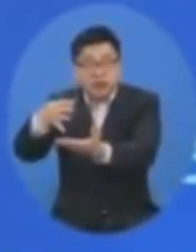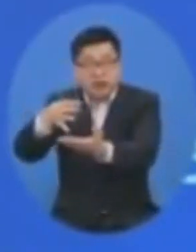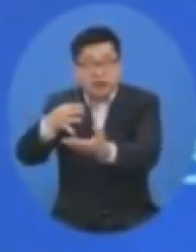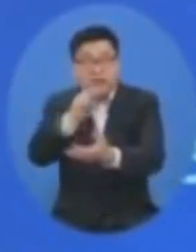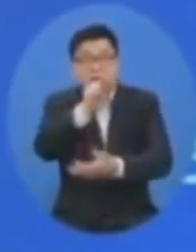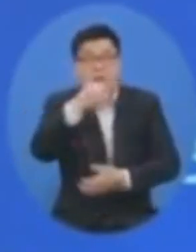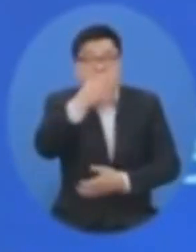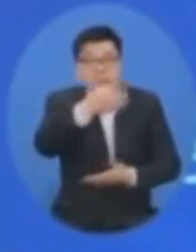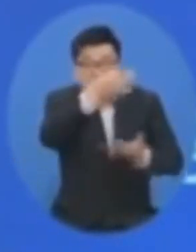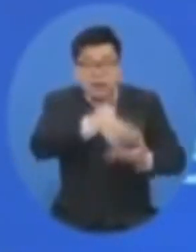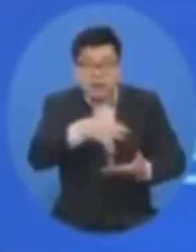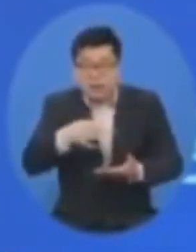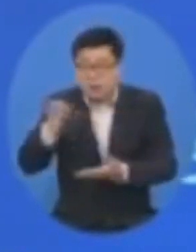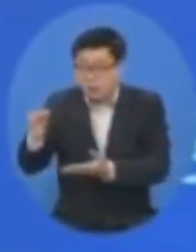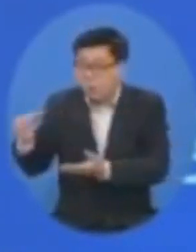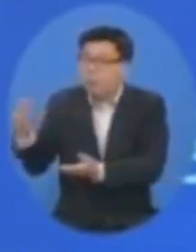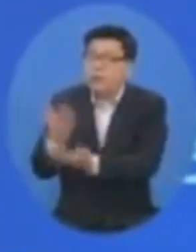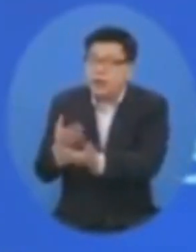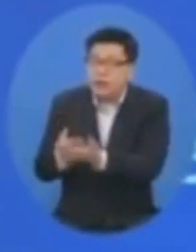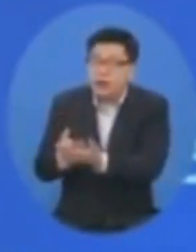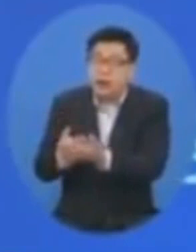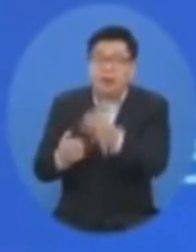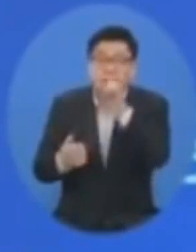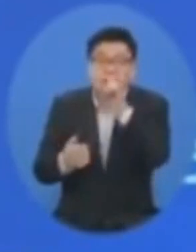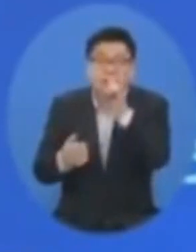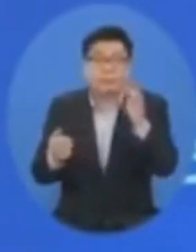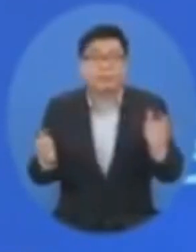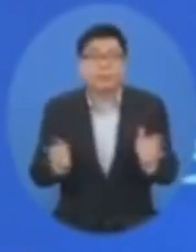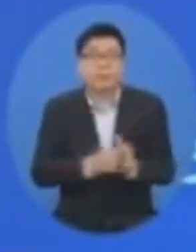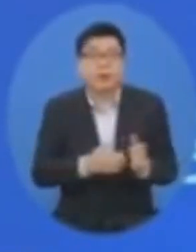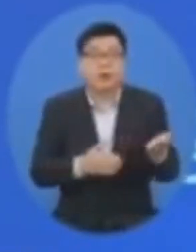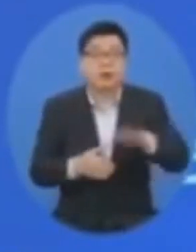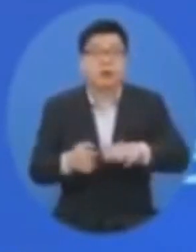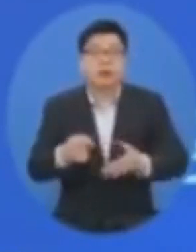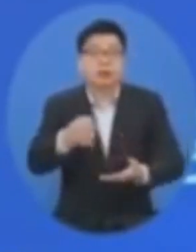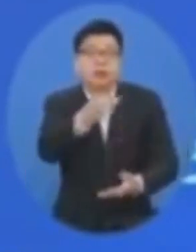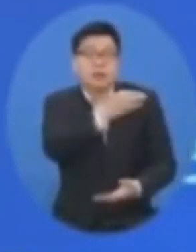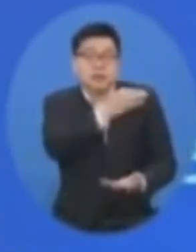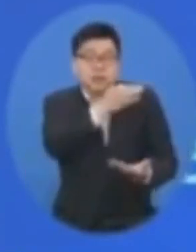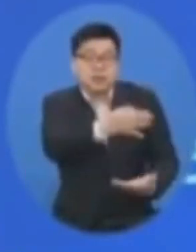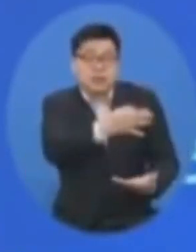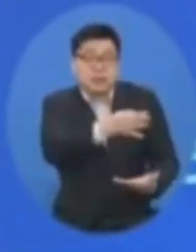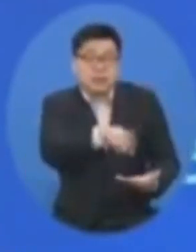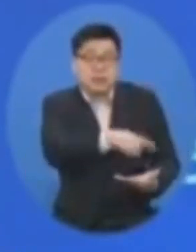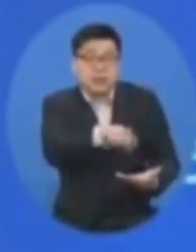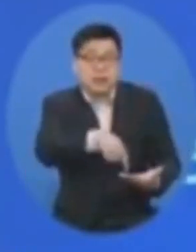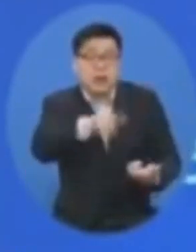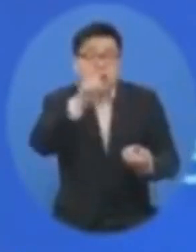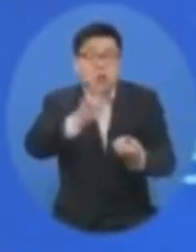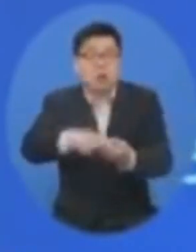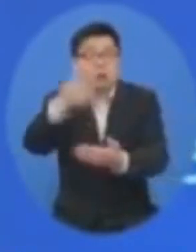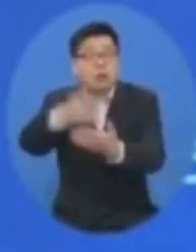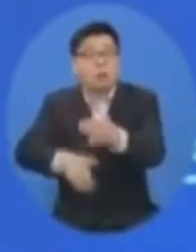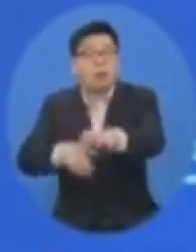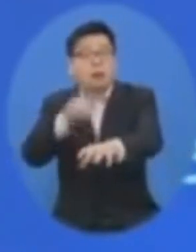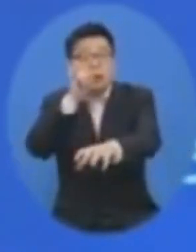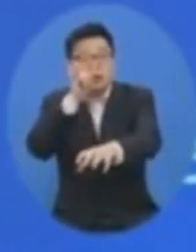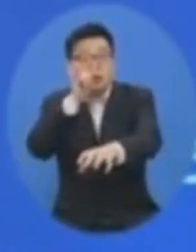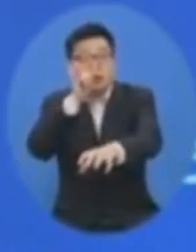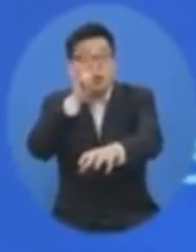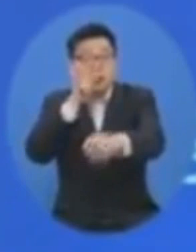재벌한테 출연해달라고 요청을 했습니다. 근데 그 재산은 지금 그 재단에 그대로 다 있습니다.